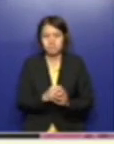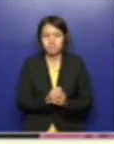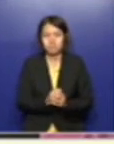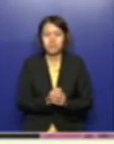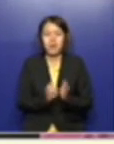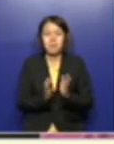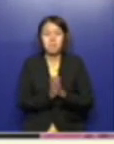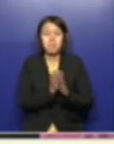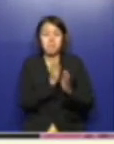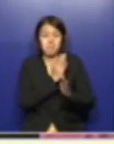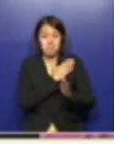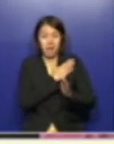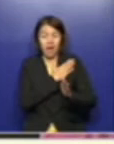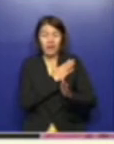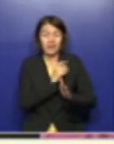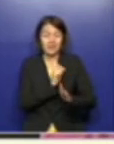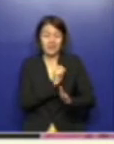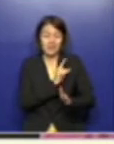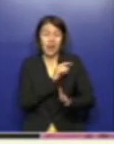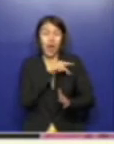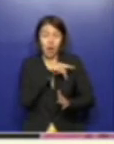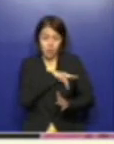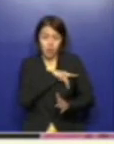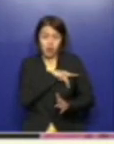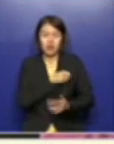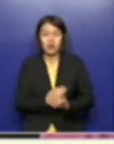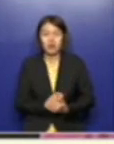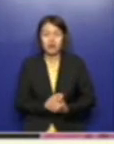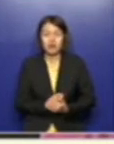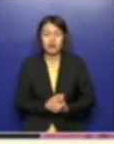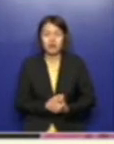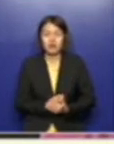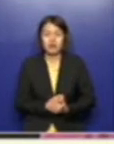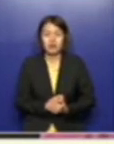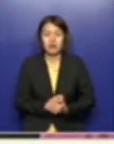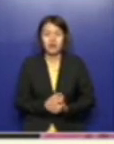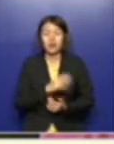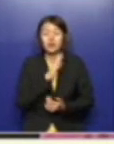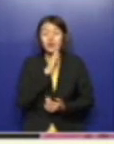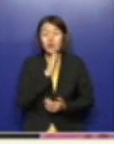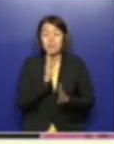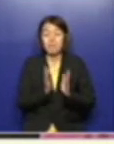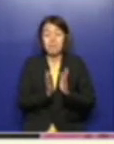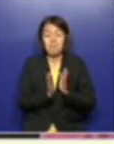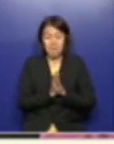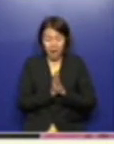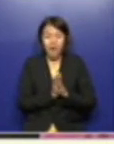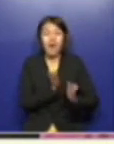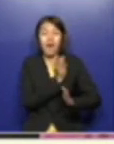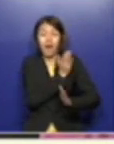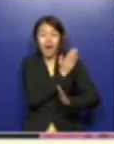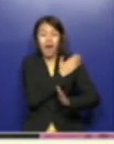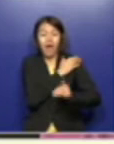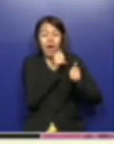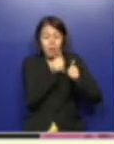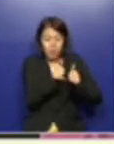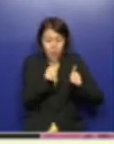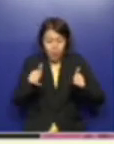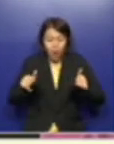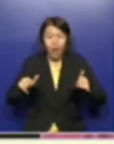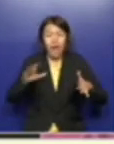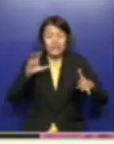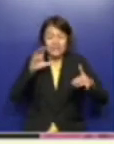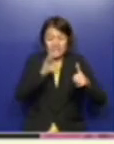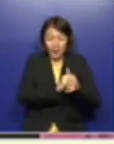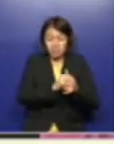กษุสงฆ์ในพระพุทธศาสนานี่หลังจากที่พระทั้ง7รูปถูกจับ